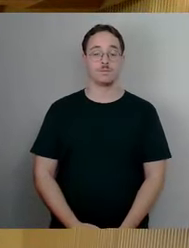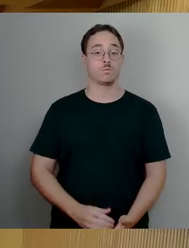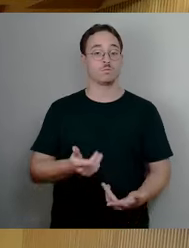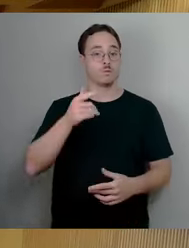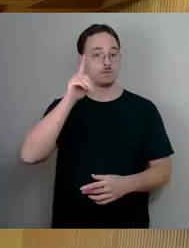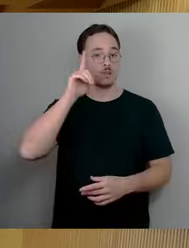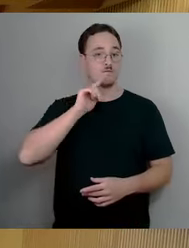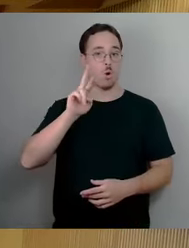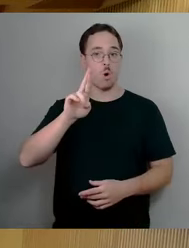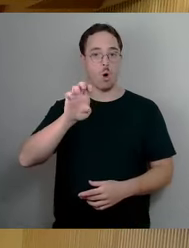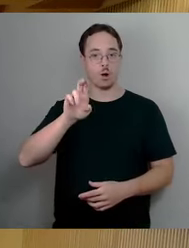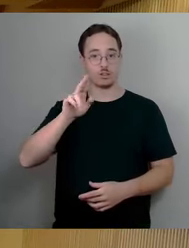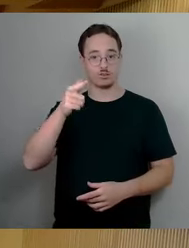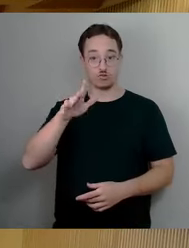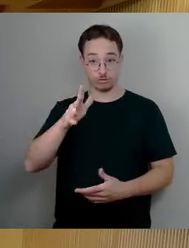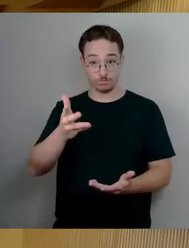Dank.